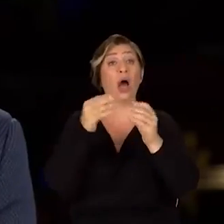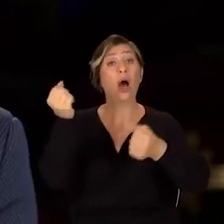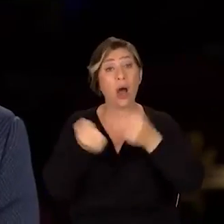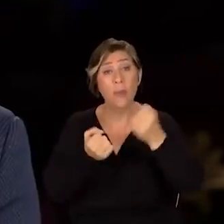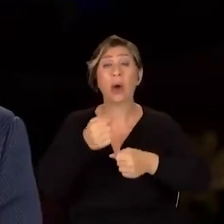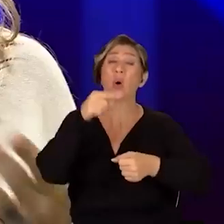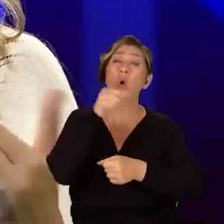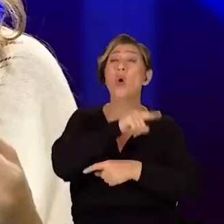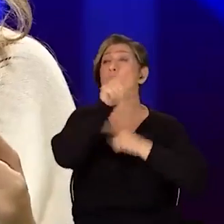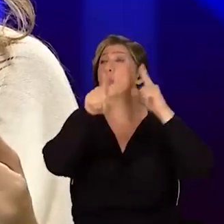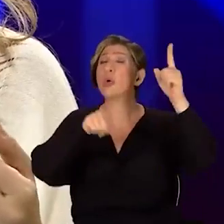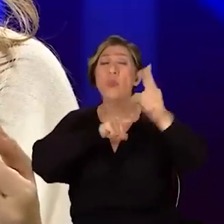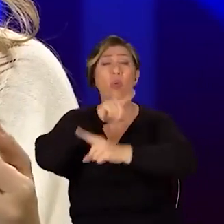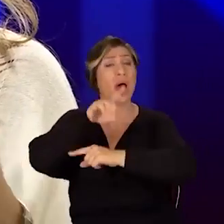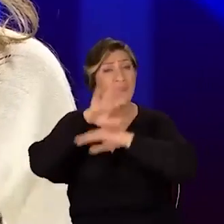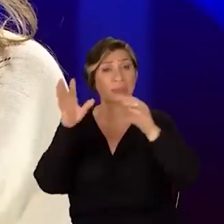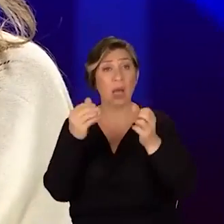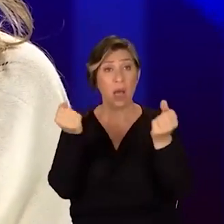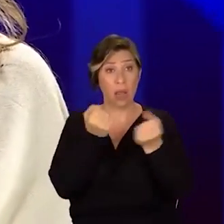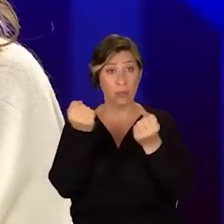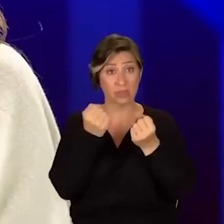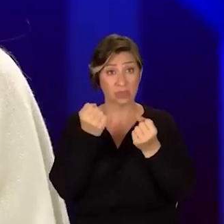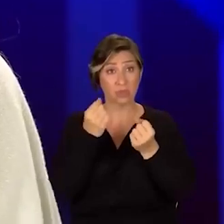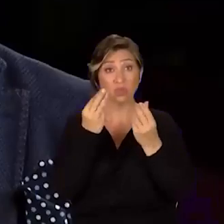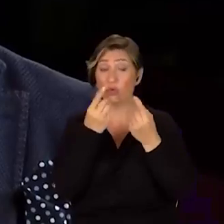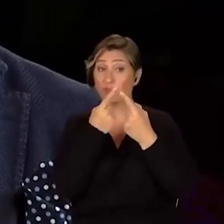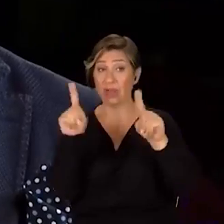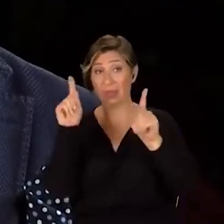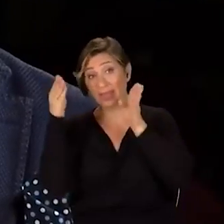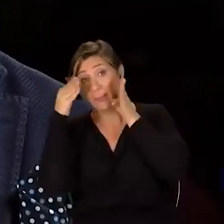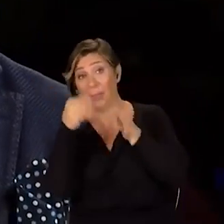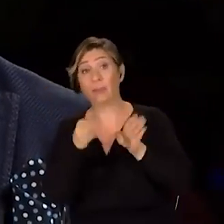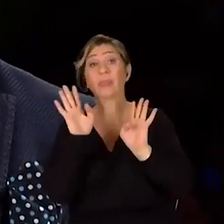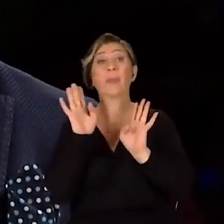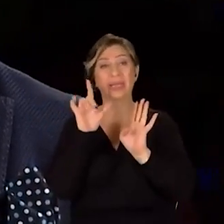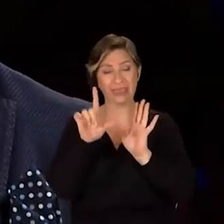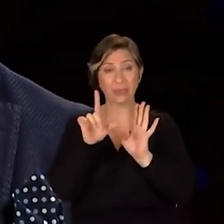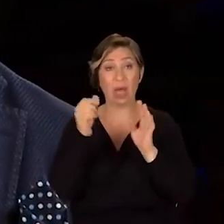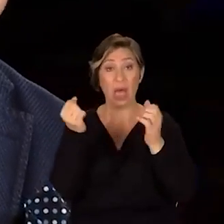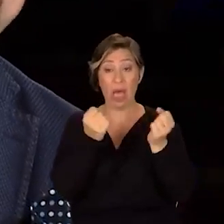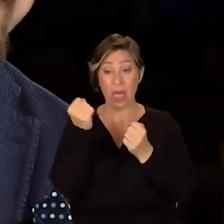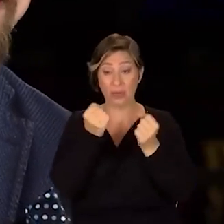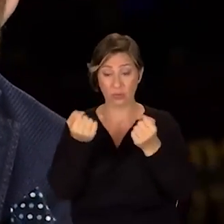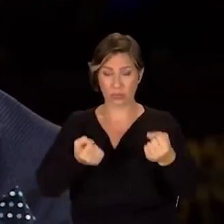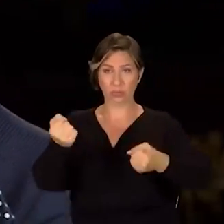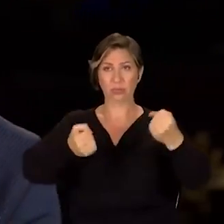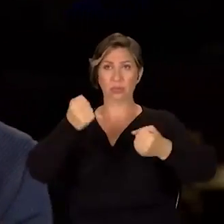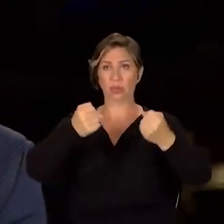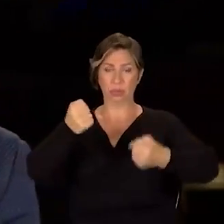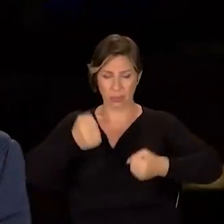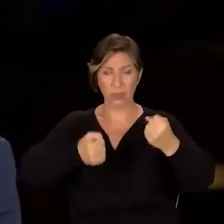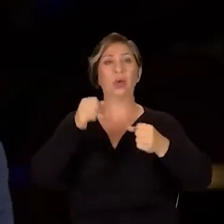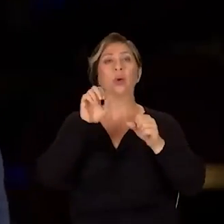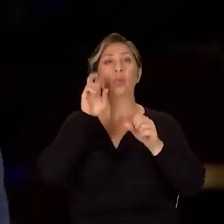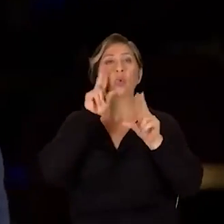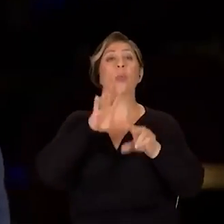retina uyutmaması açısından araba kullanırken aslında çok gece... Çok başka bir yerden tabii. Evet, yani araba arabanın sürerken uyumamak